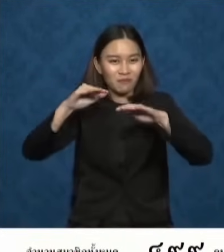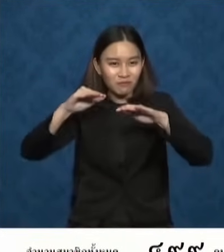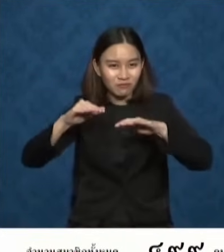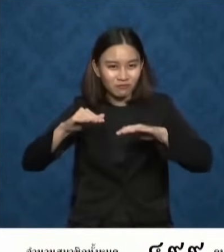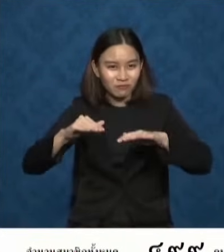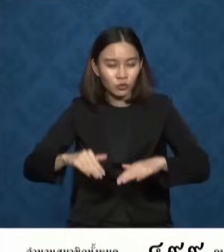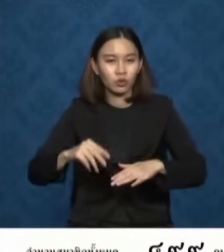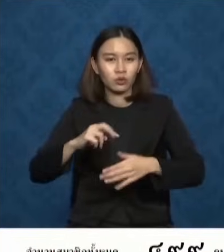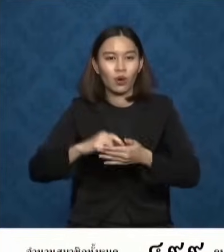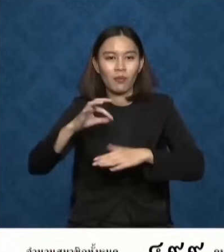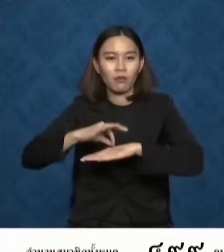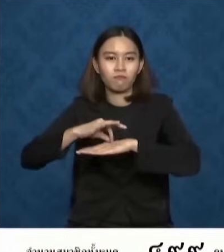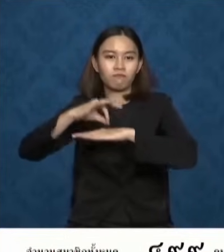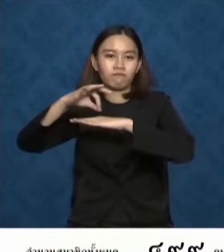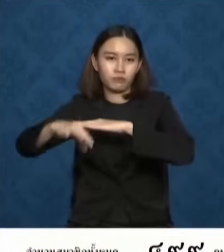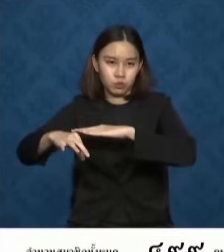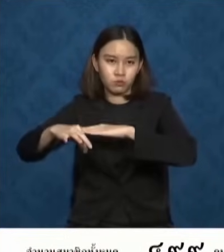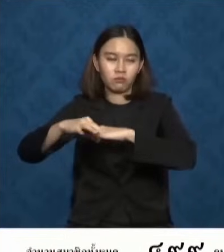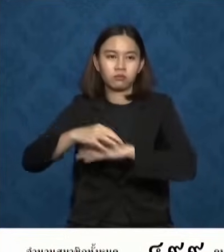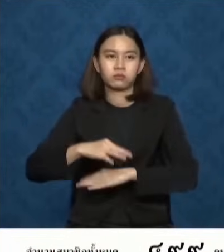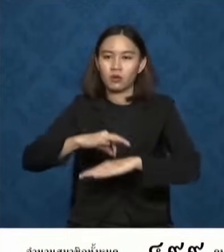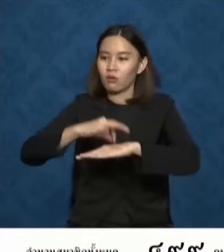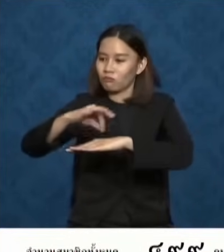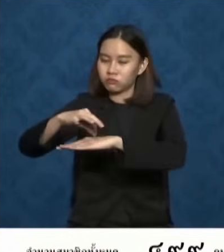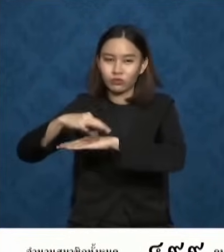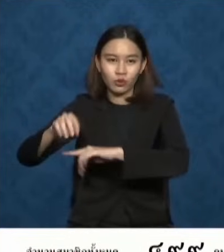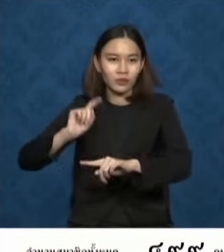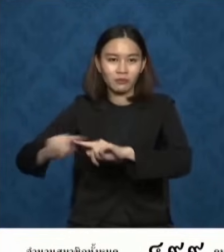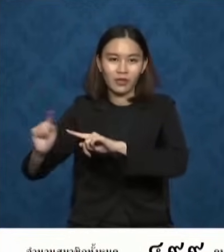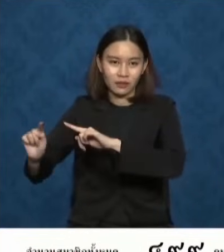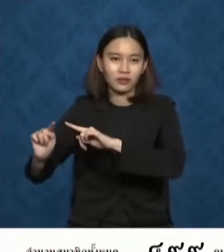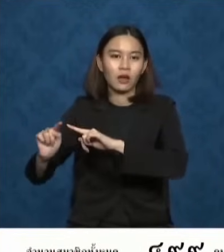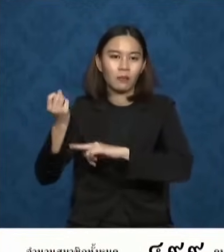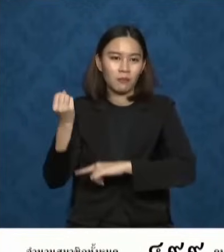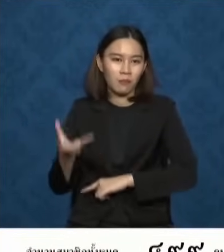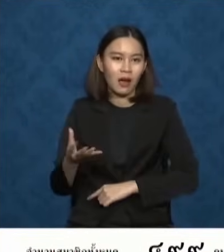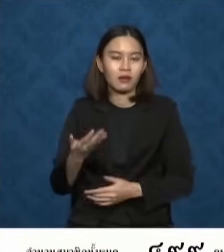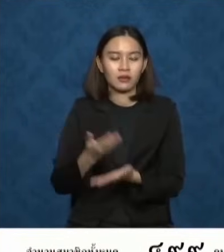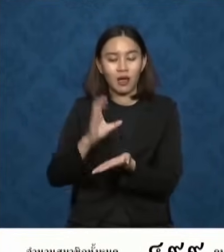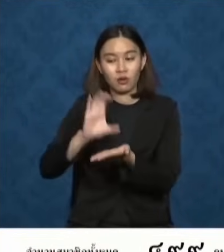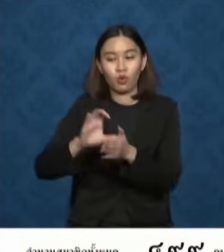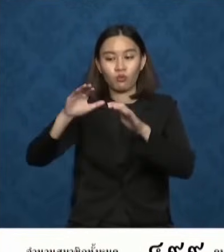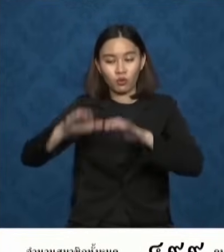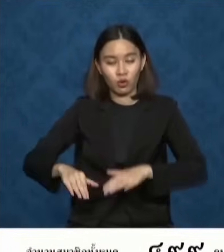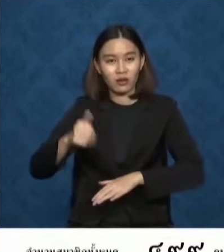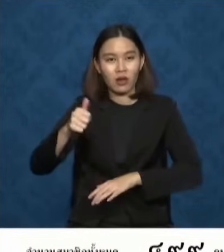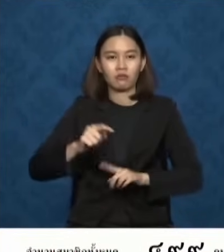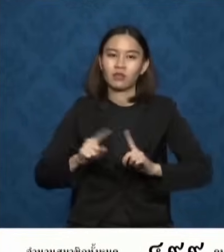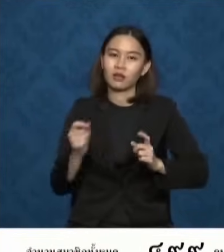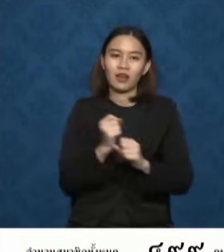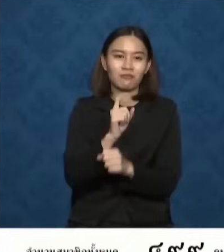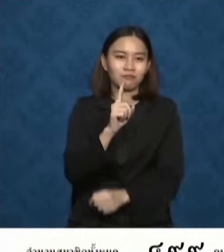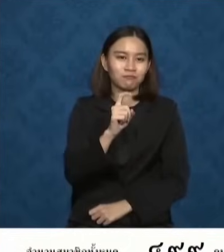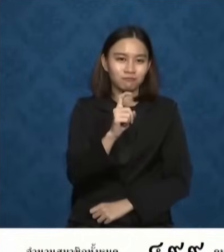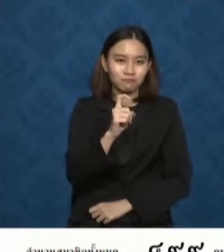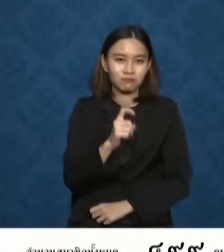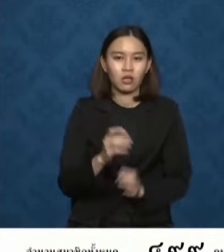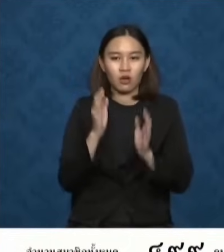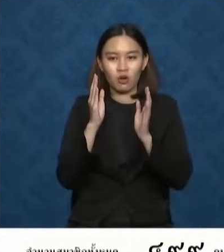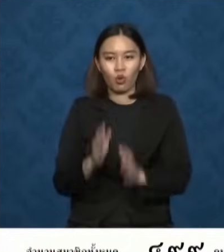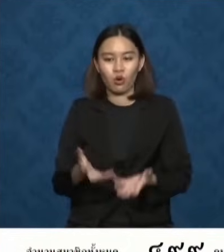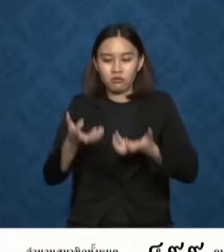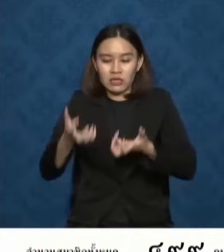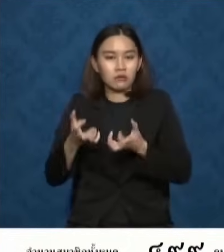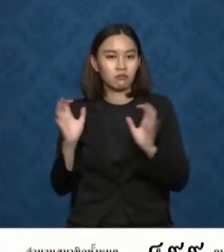ยก็คือต้องปลดโน่นนี่นั่นเลยปลดหลายตำแหน่งงบก็จะลดแต่มันทำไม่ได้นะครับคนไม่ใช่อิ